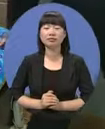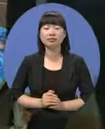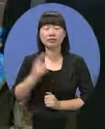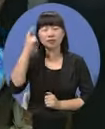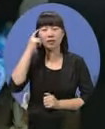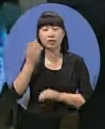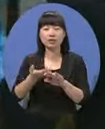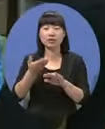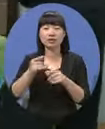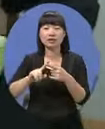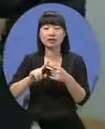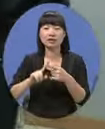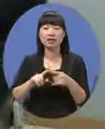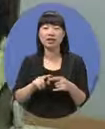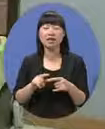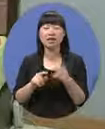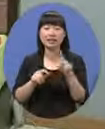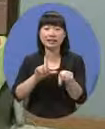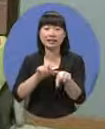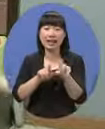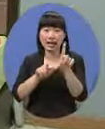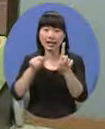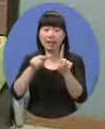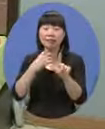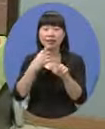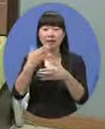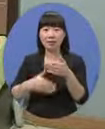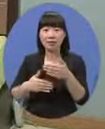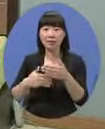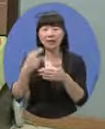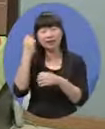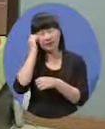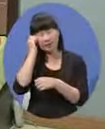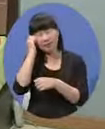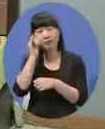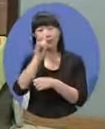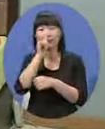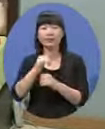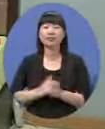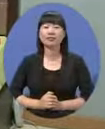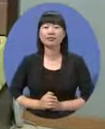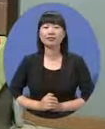머리맡에는 알람 시계 하나만을 남겨둔 채 잠자리에 들었다.